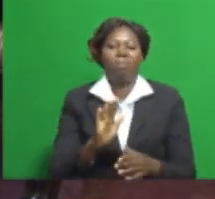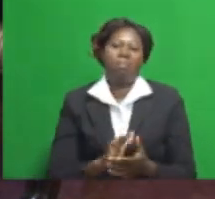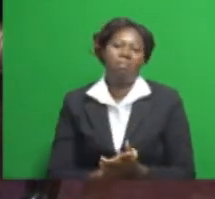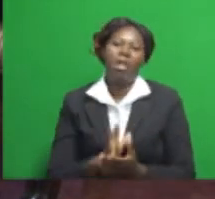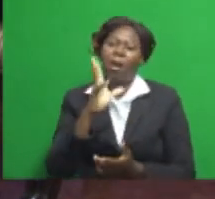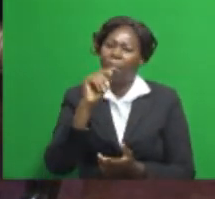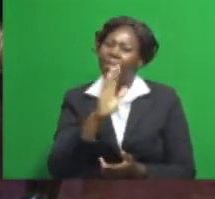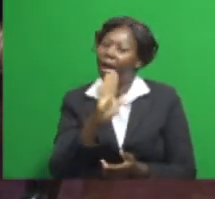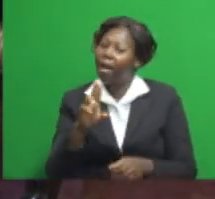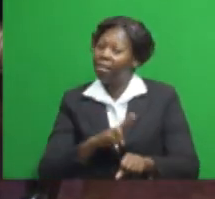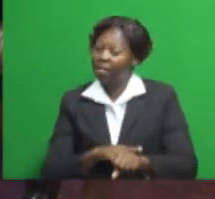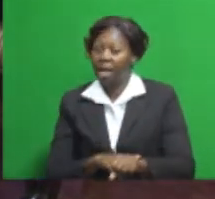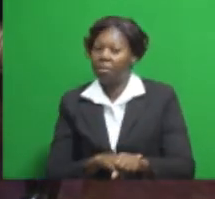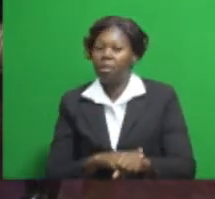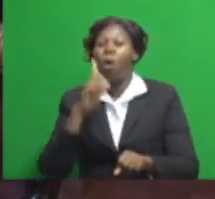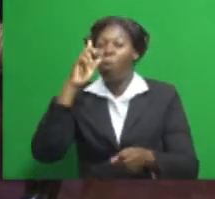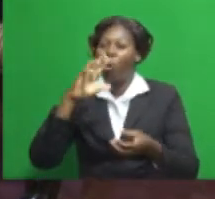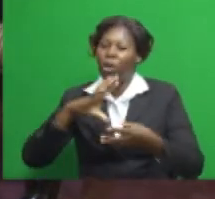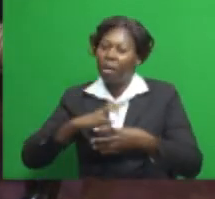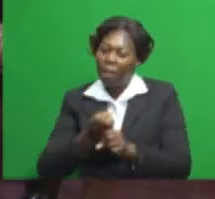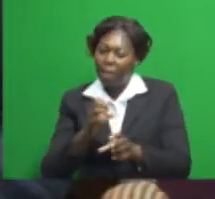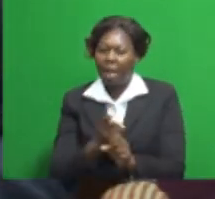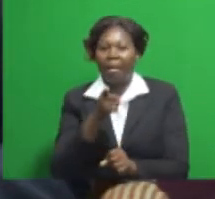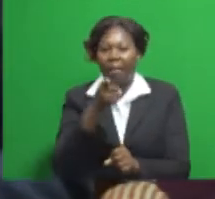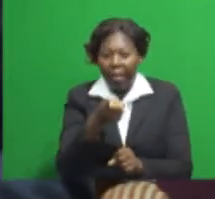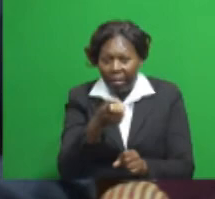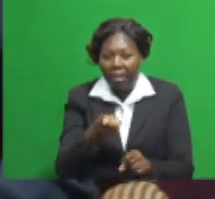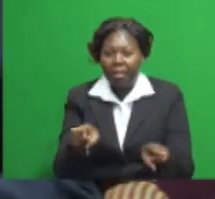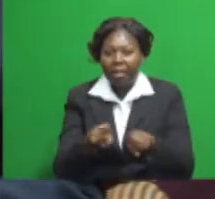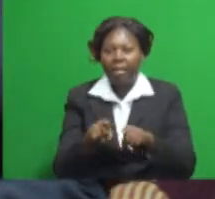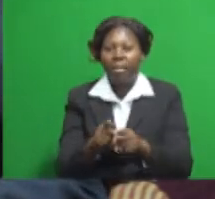simba. Saka zvine kakukuni, saka zvinoita. Zvopesa zvakuita.